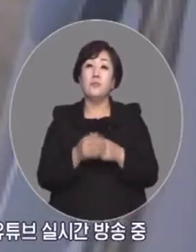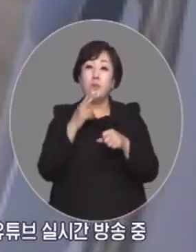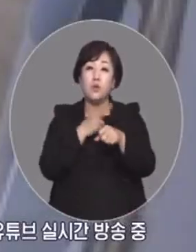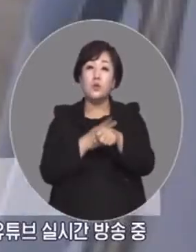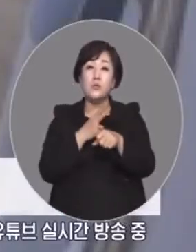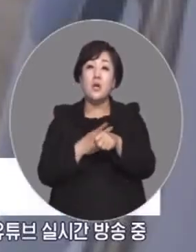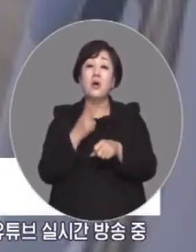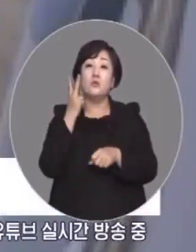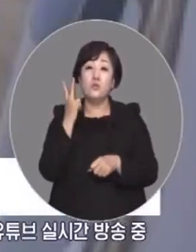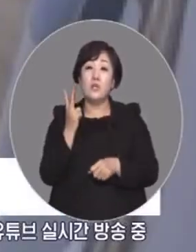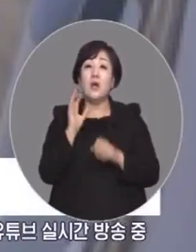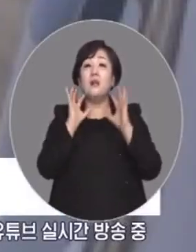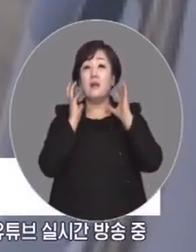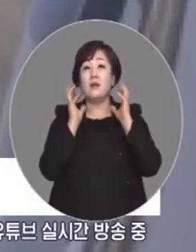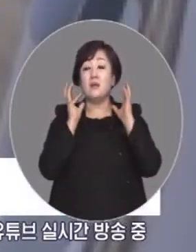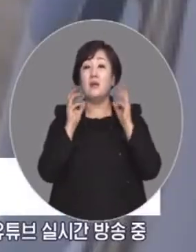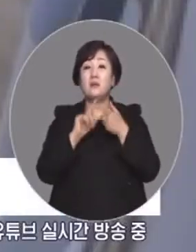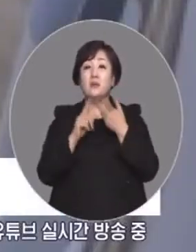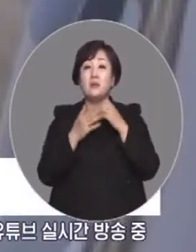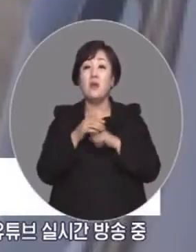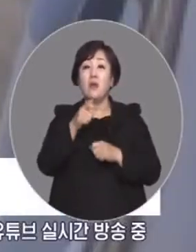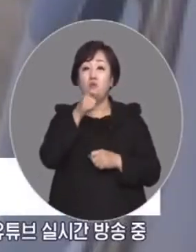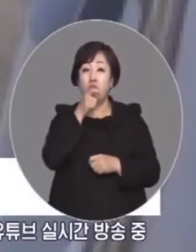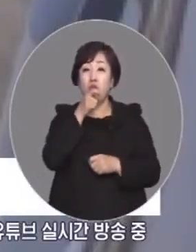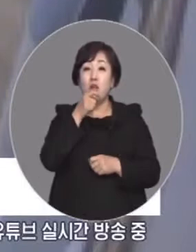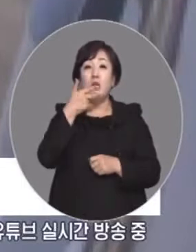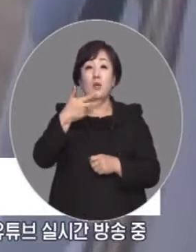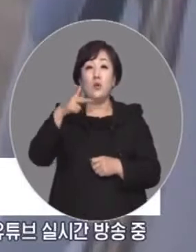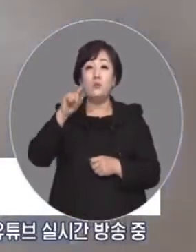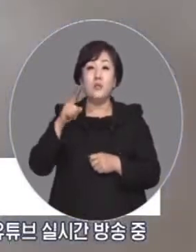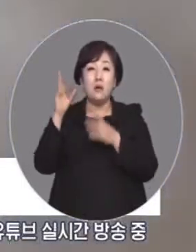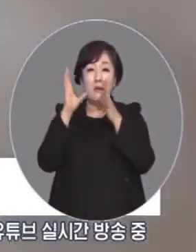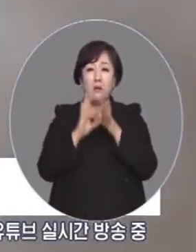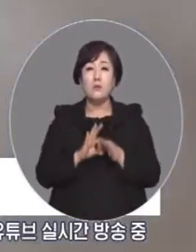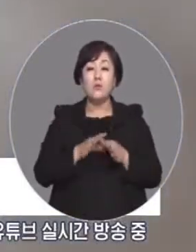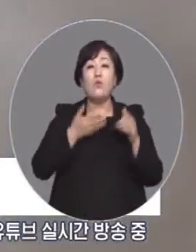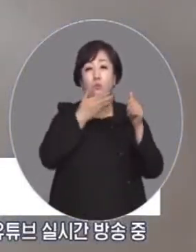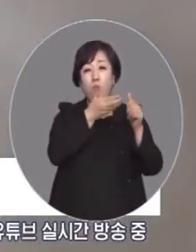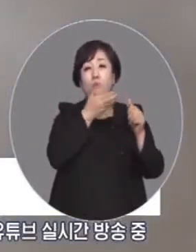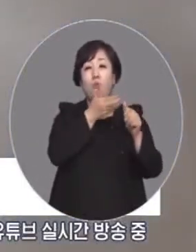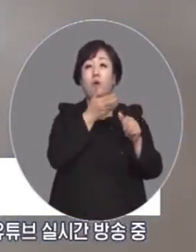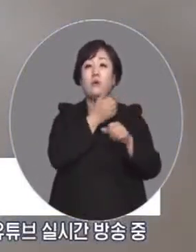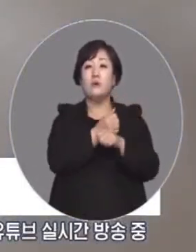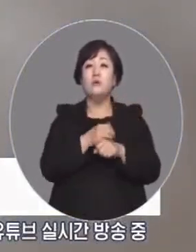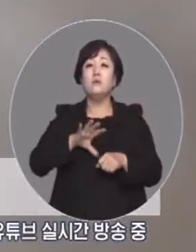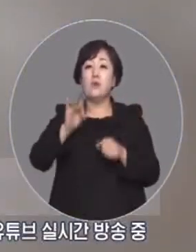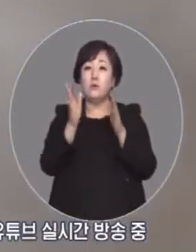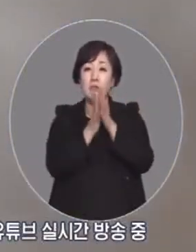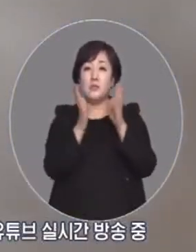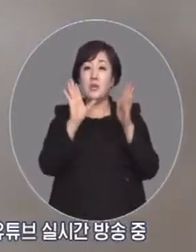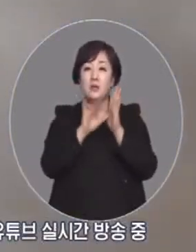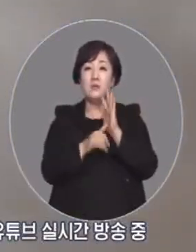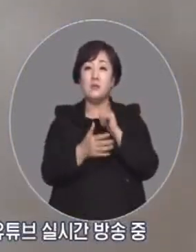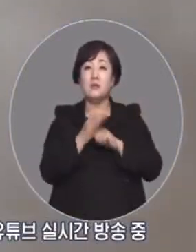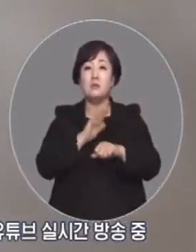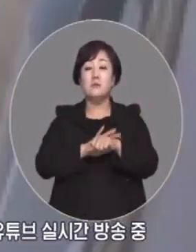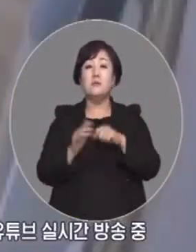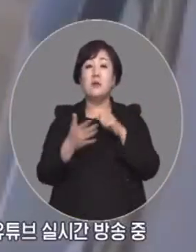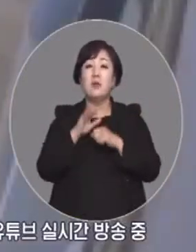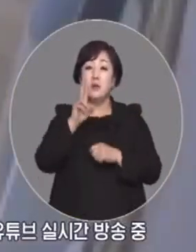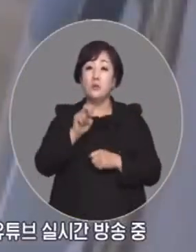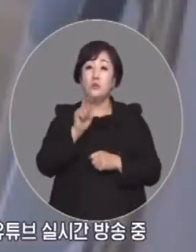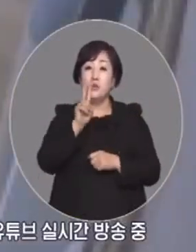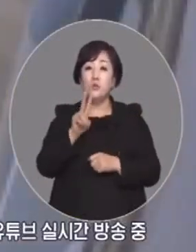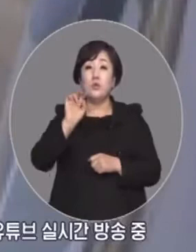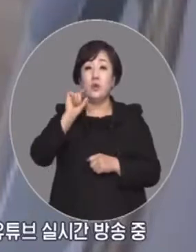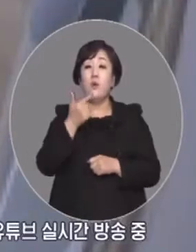교사가 2살 아이에게 물 7잔을 쉬지 않고 마시게 합니다. 경찰이 첫 조사 땐 해당 교사의 학대 혐의를